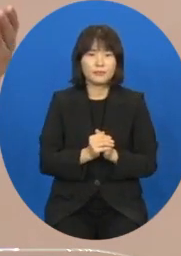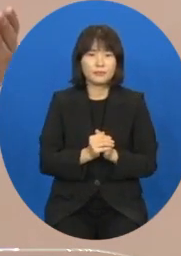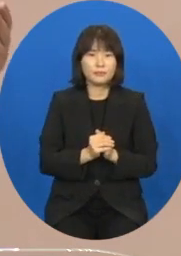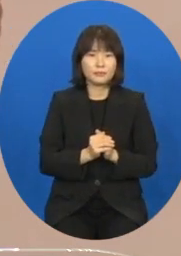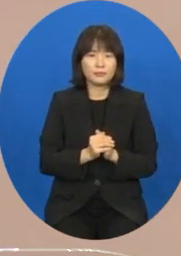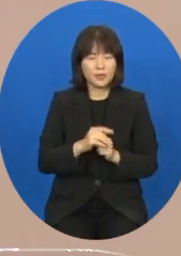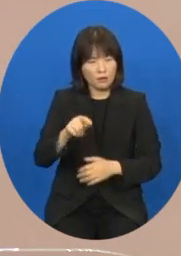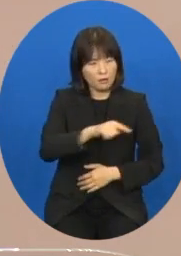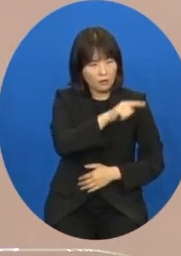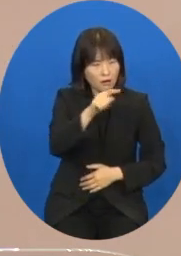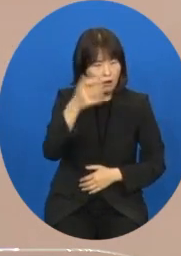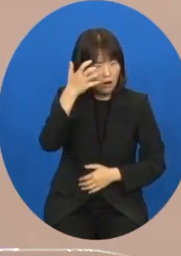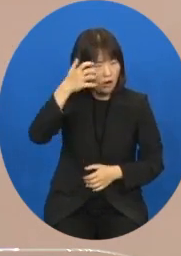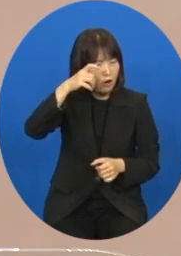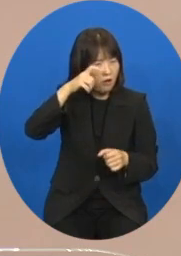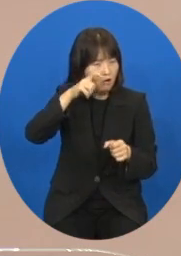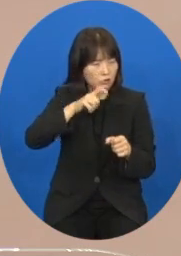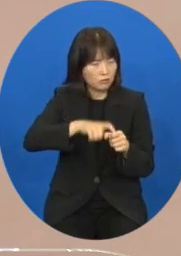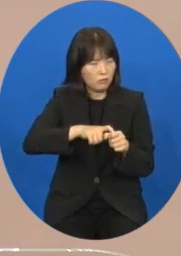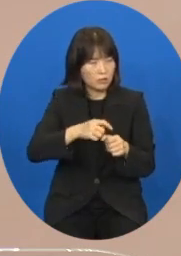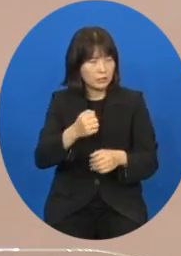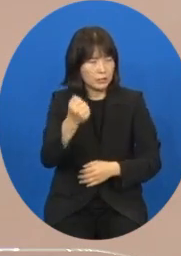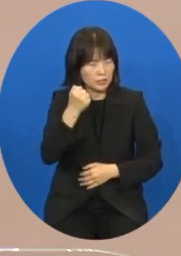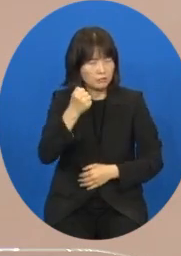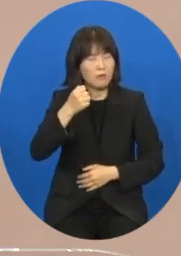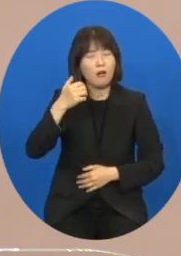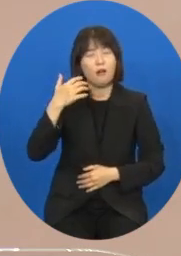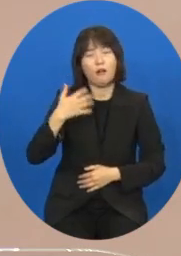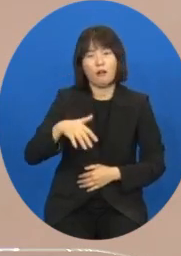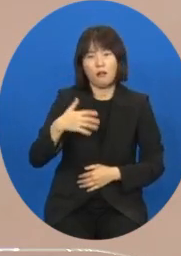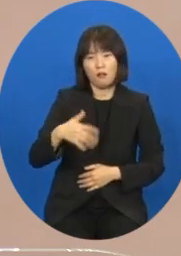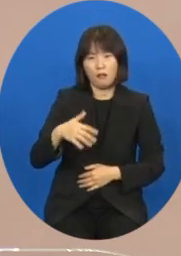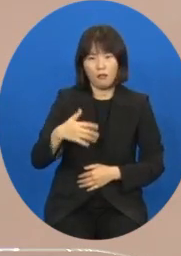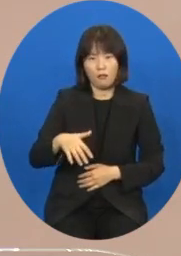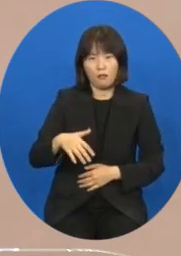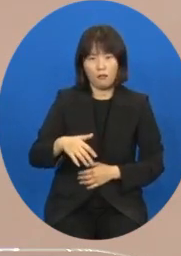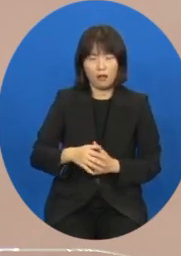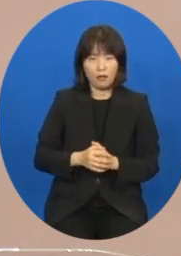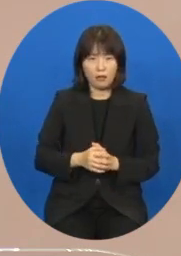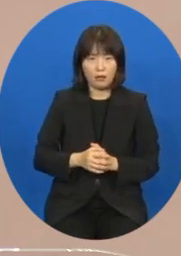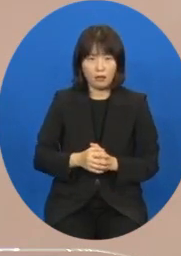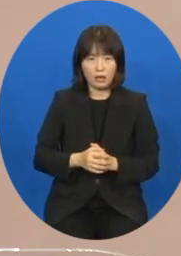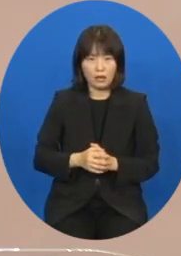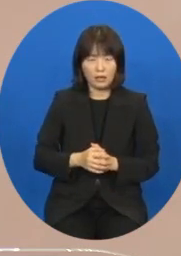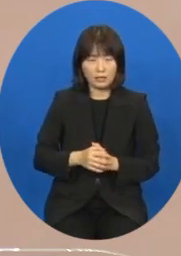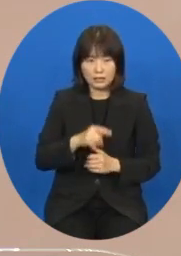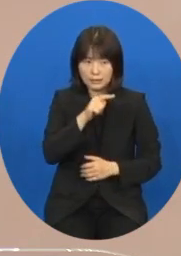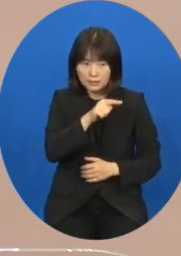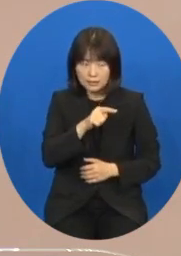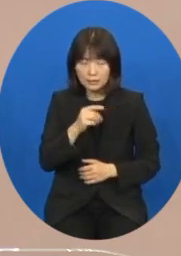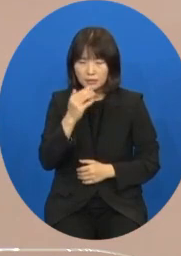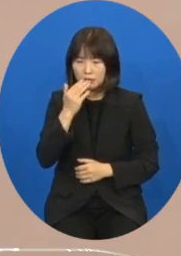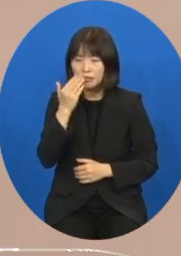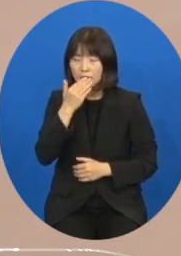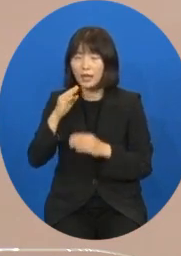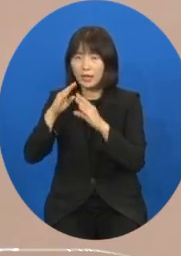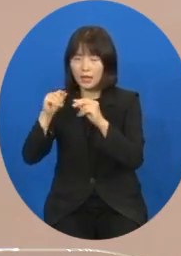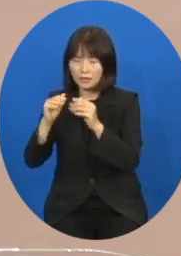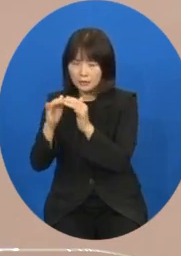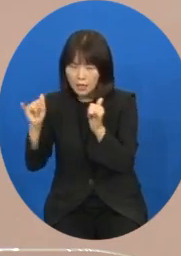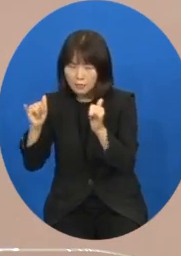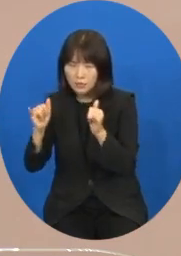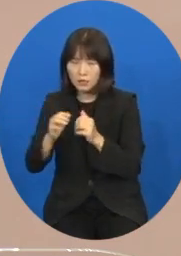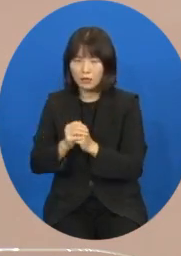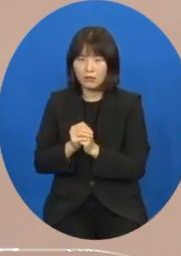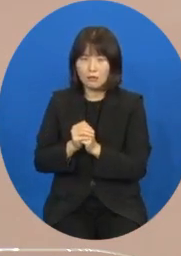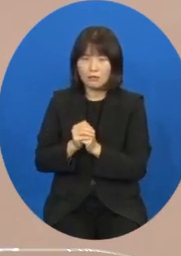그 영적인 카리스마가 대단했던 거죠. 그게 가나안 백성들을 그냥